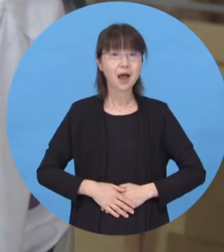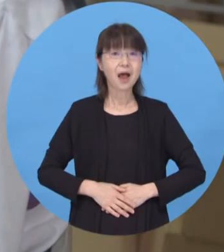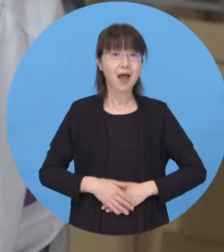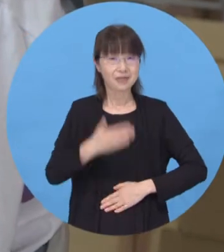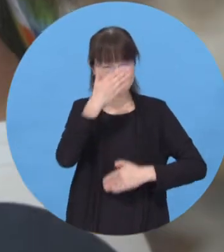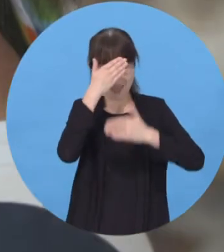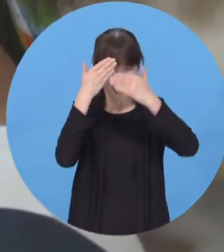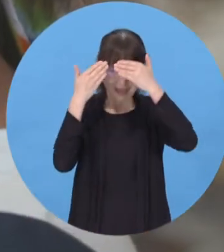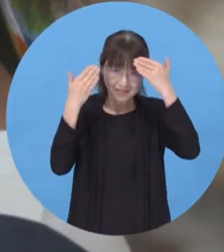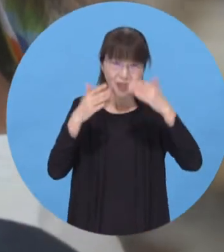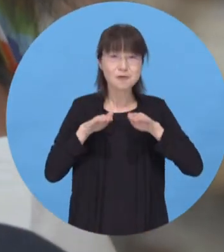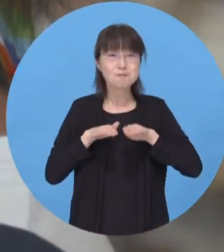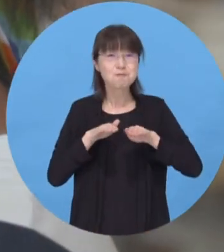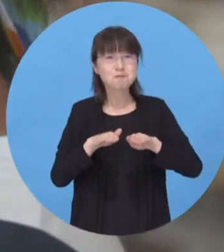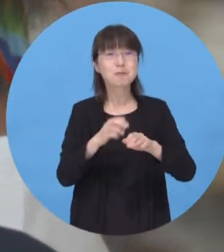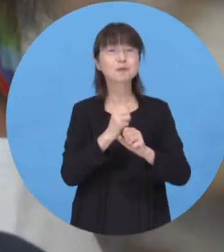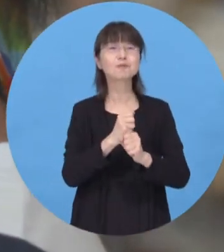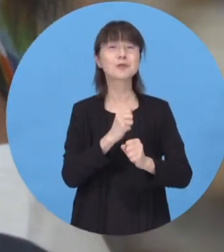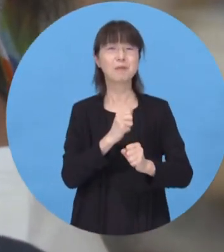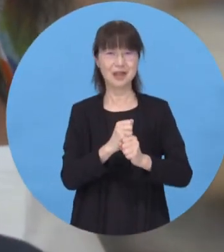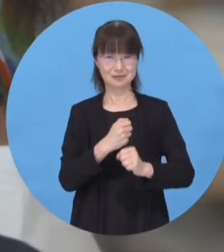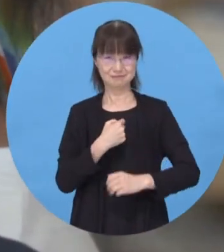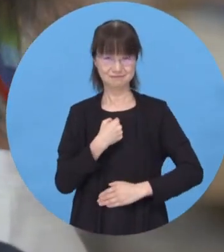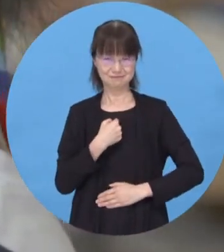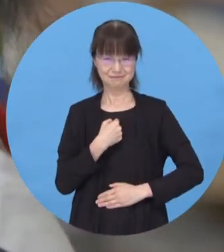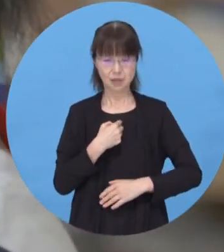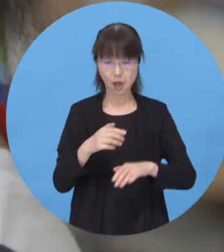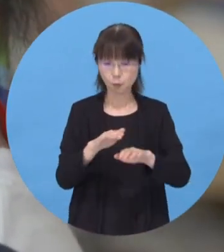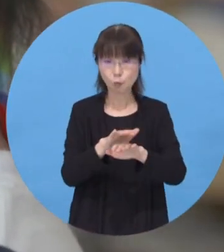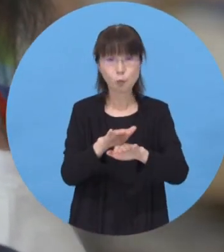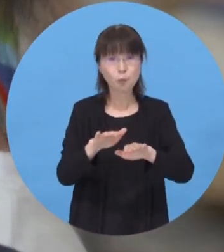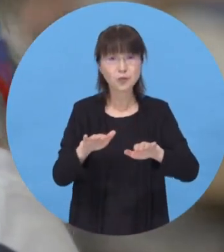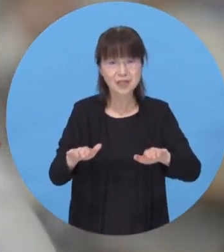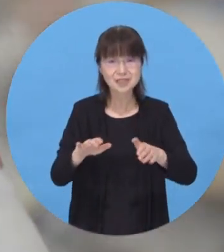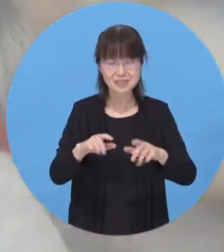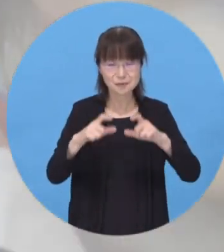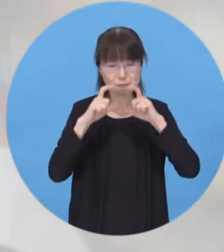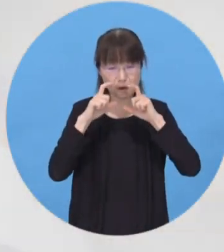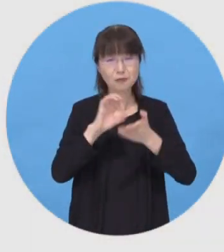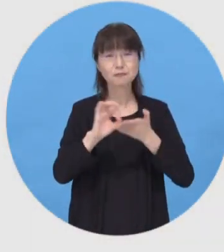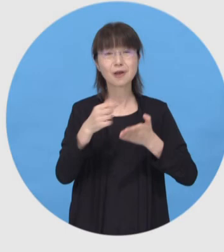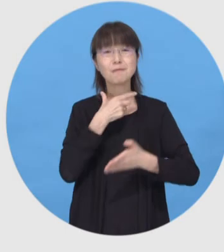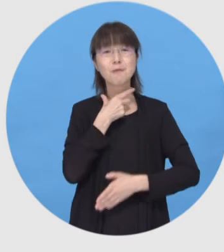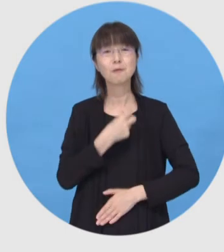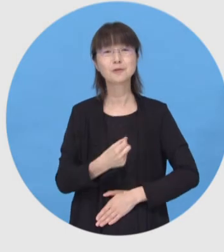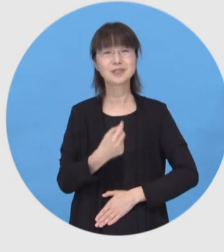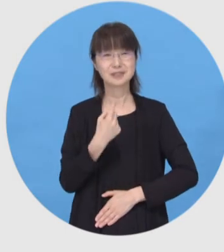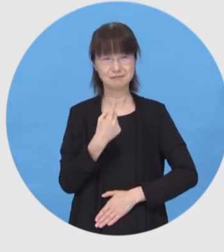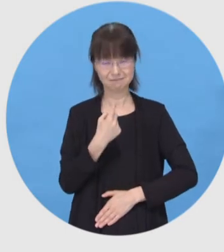ています。小さい子どもたちに使ってもらいたいです。